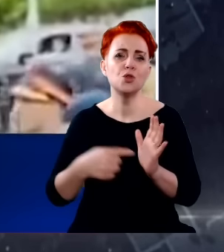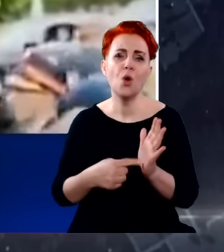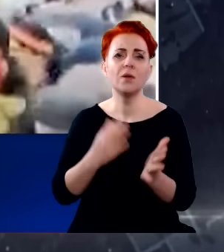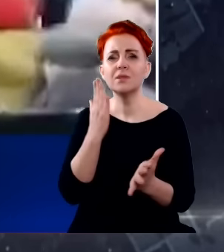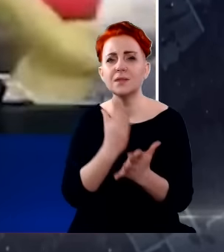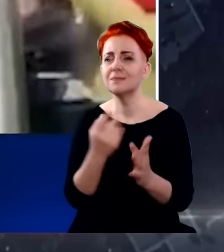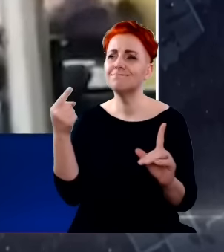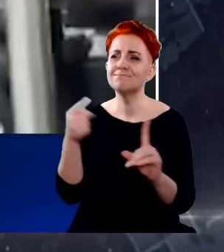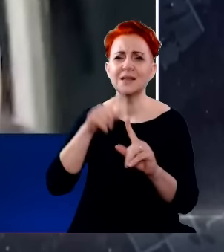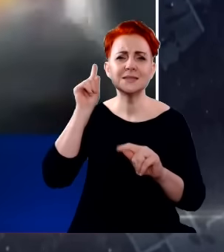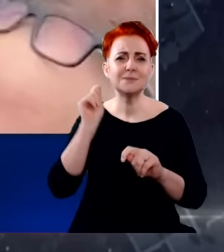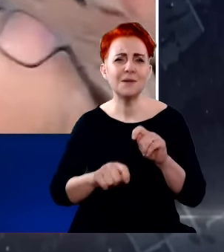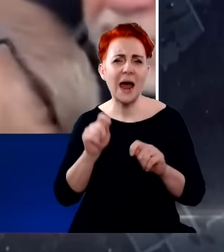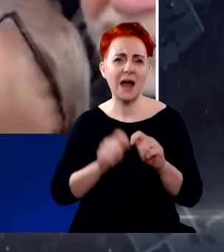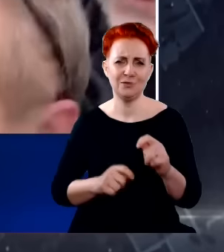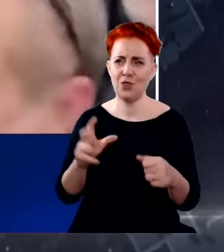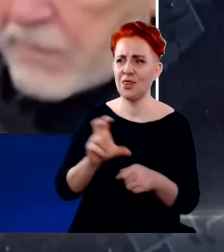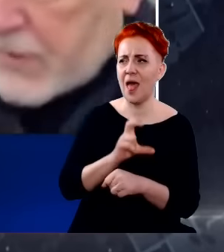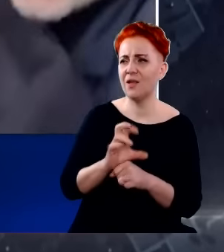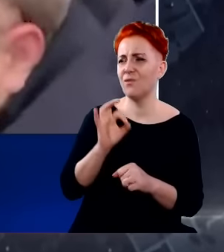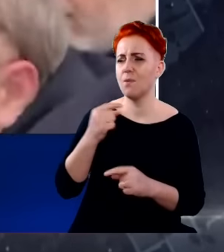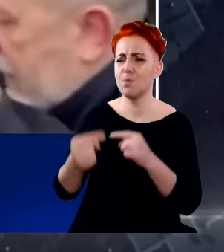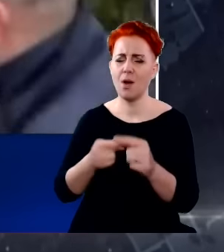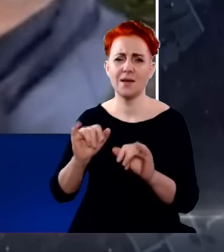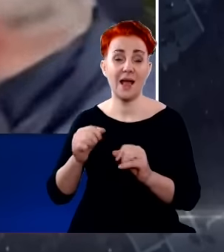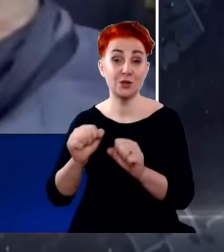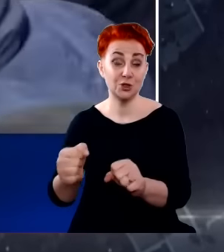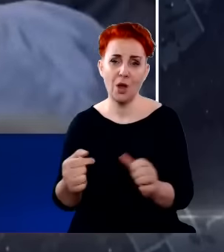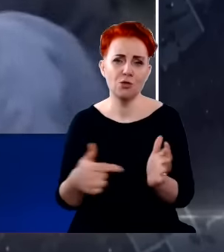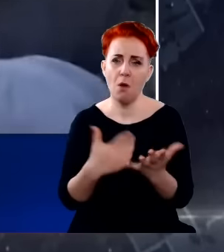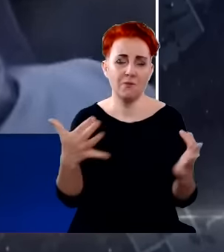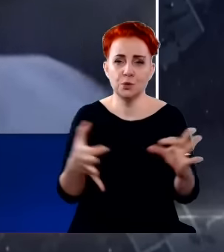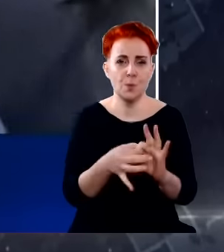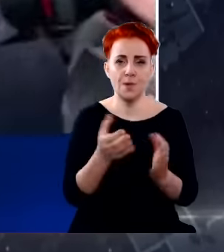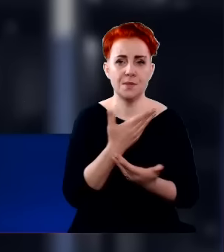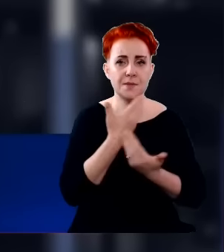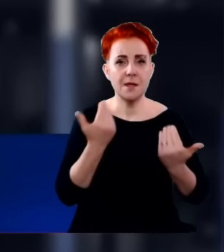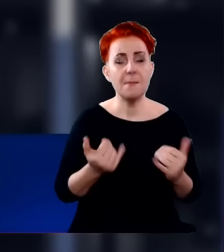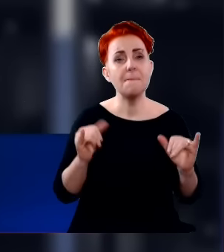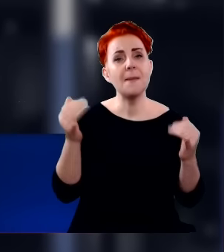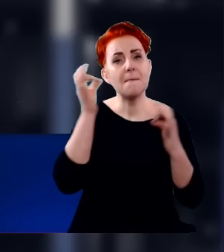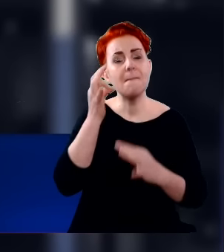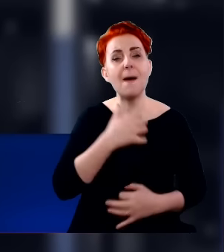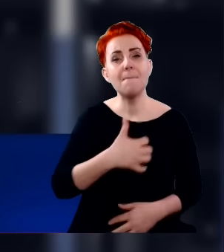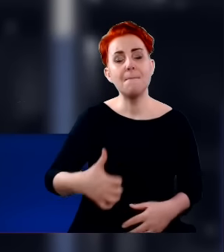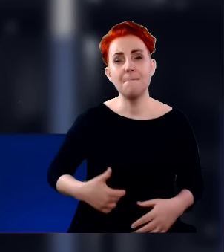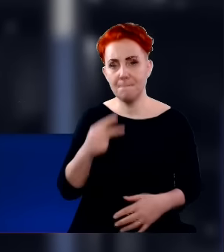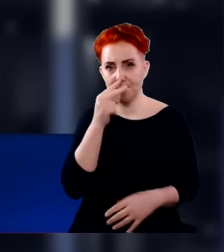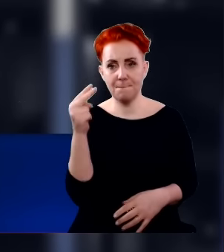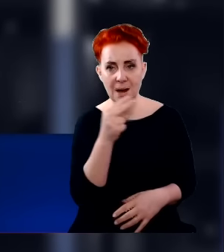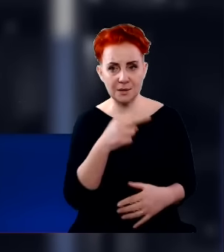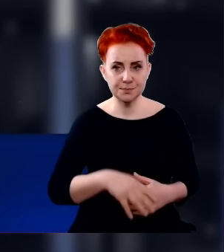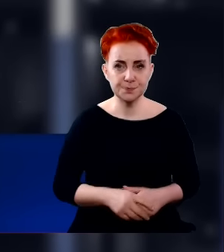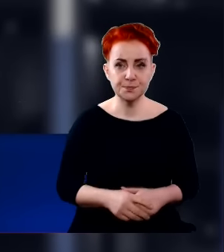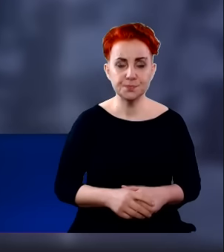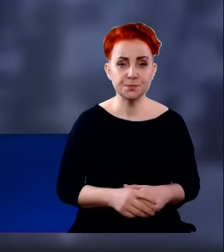sprawdzenie technicznej jakiejś jego procedury. I ona nie ma nic do rzeczy. Jak pani marszałek na to patrzy? Ja wiem, co ja bym zrobiła na miejscu